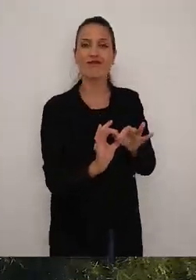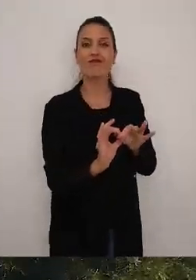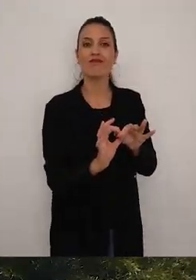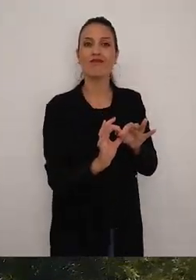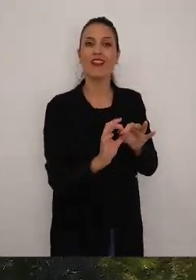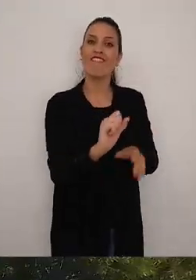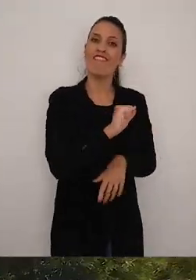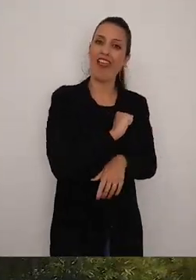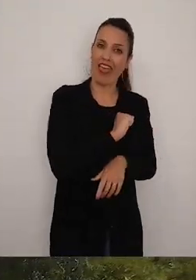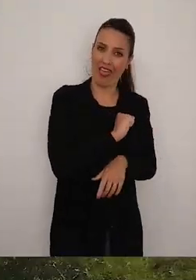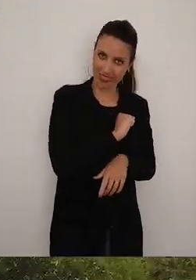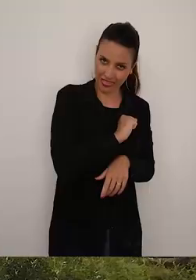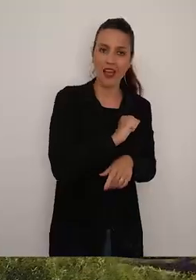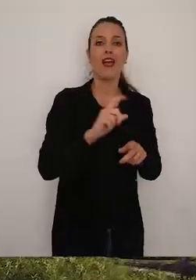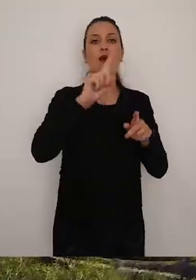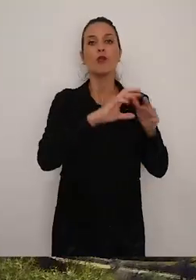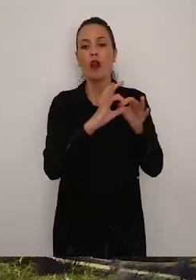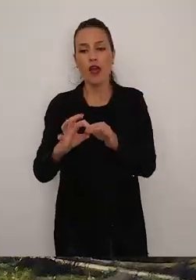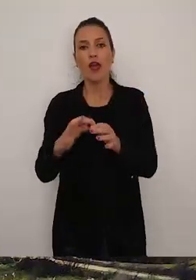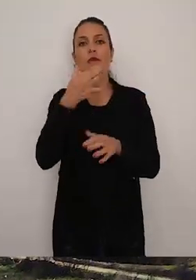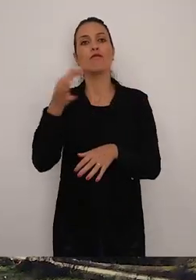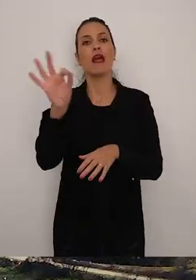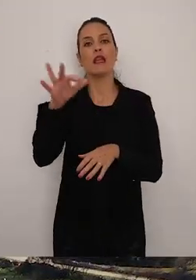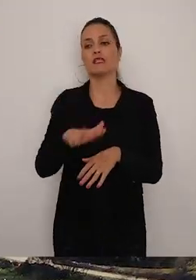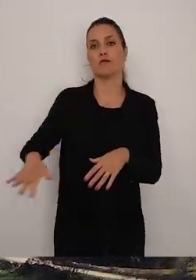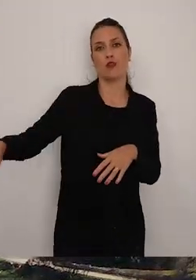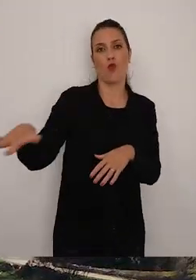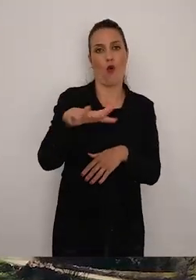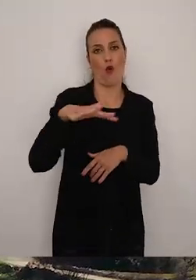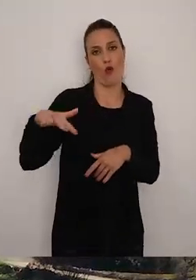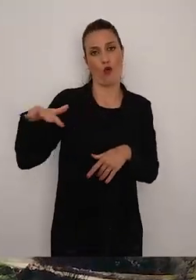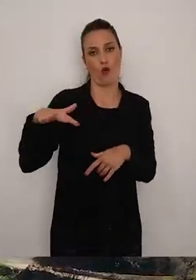la bellezza tutta terrena del luogo e del paesaggio circostante.